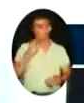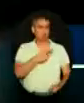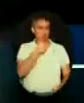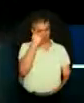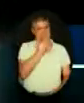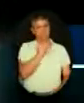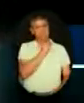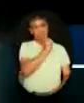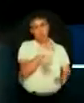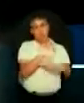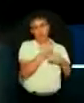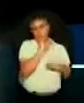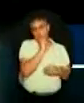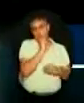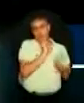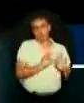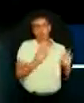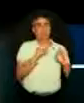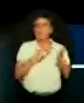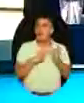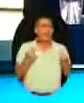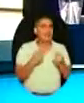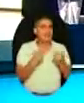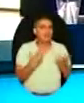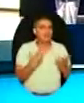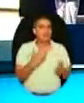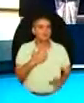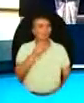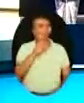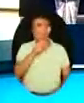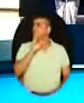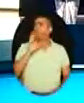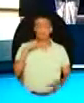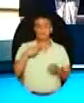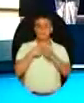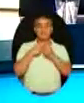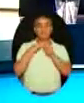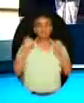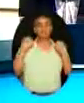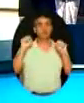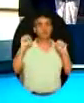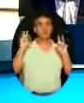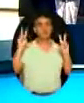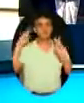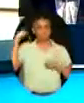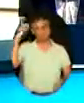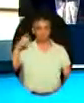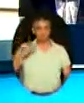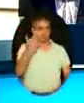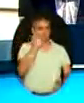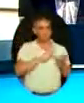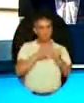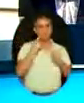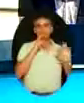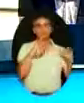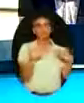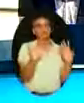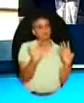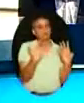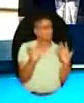רוצה שלום, ולא רוצה להגיע לפתרון. אין אימות מכיוון שכולם, גם הארגון לשחרור פלסטיני לפני האינתיפאדה הזאת, היו לנו